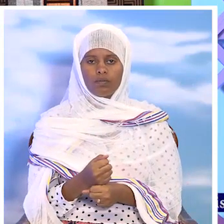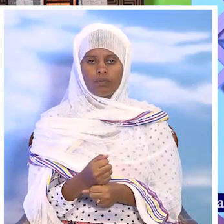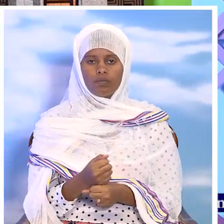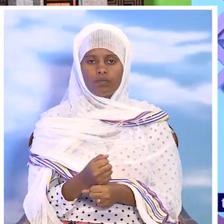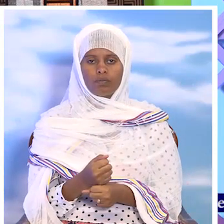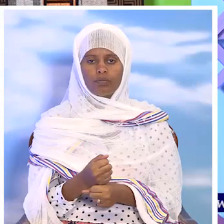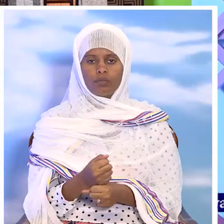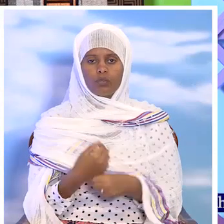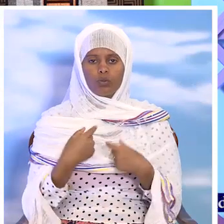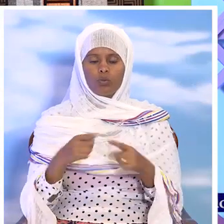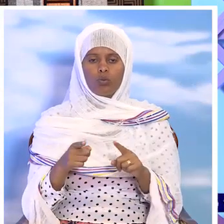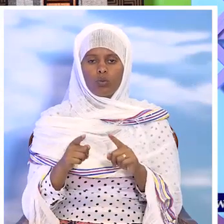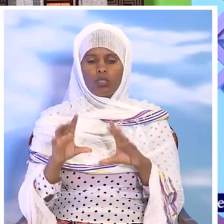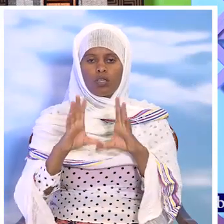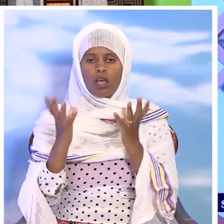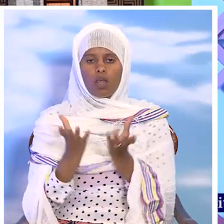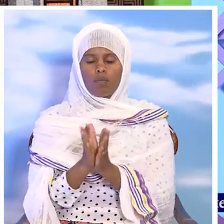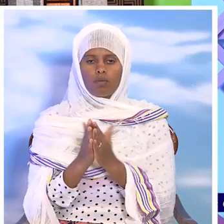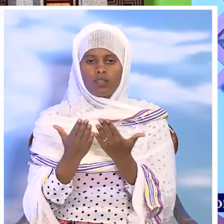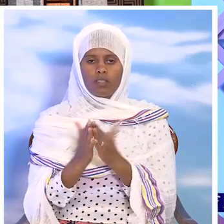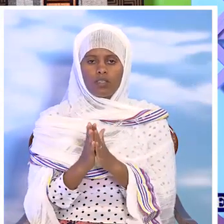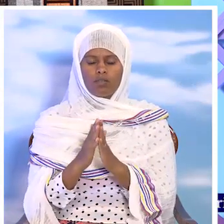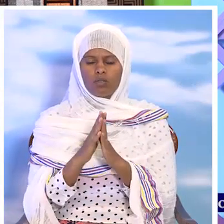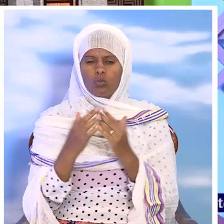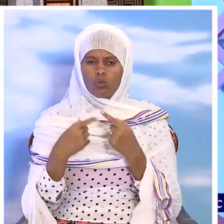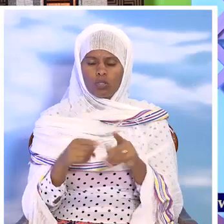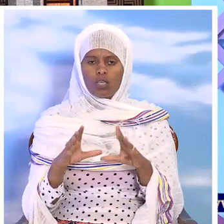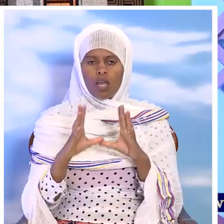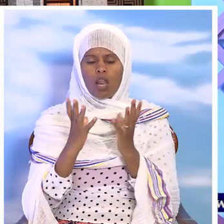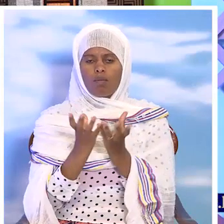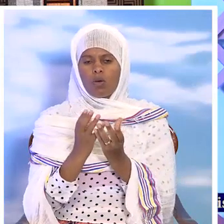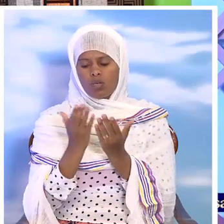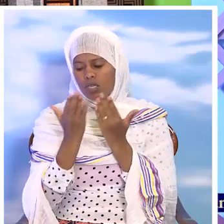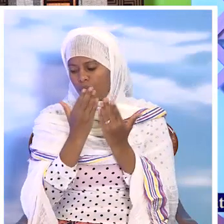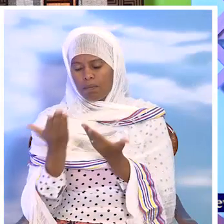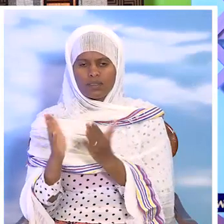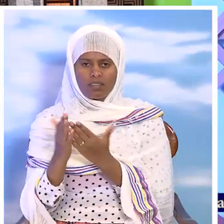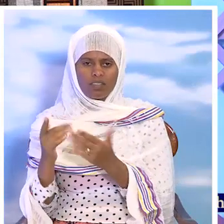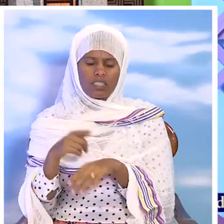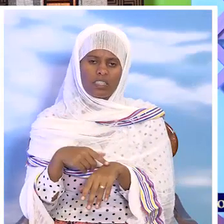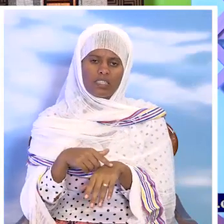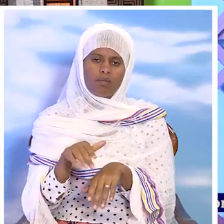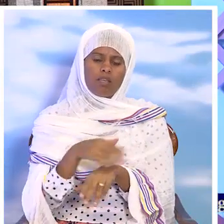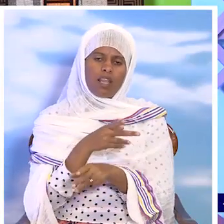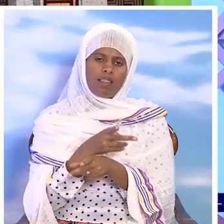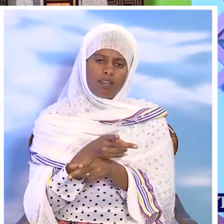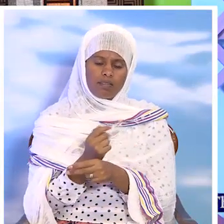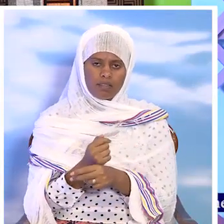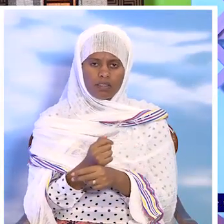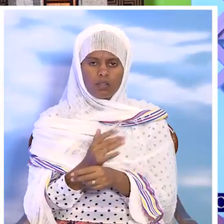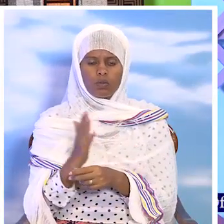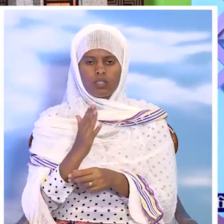ዝኾነ ዓለማዊ መፅሓፍ ዝኾነ ዓለማዊ ንባባት ከተንብብ ከለካ ግዜ መሕለፊ ወይ